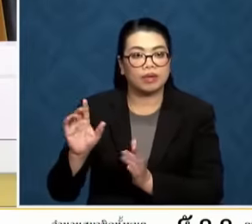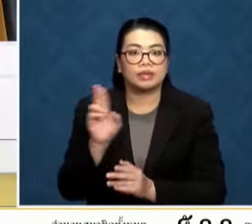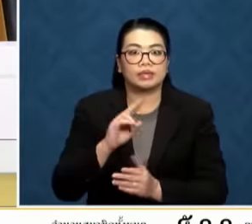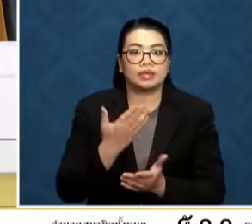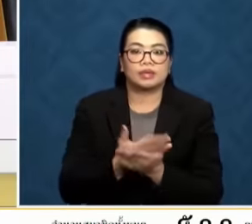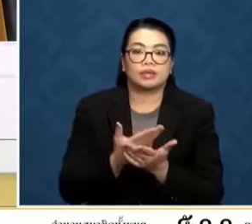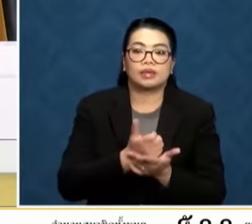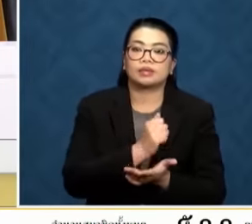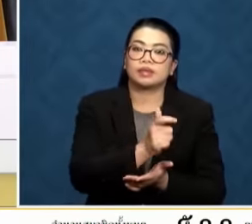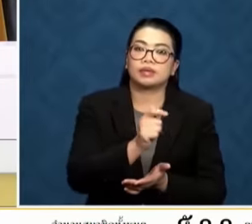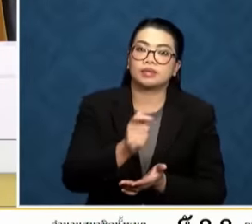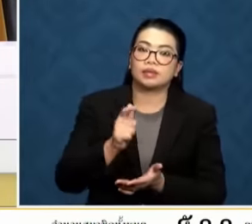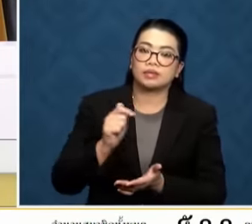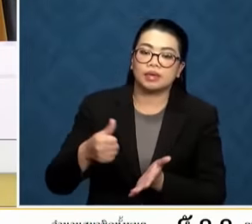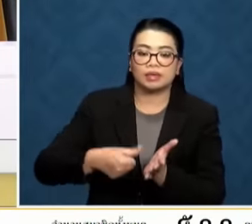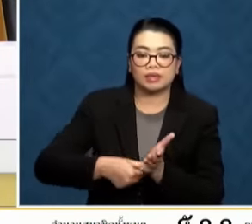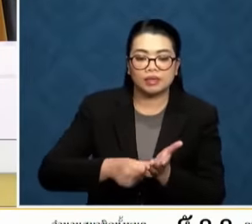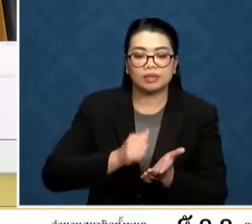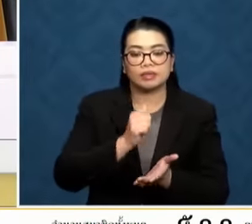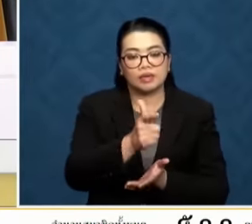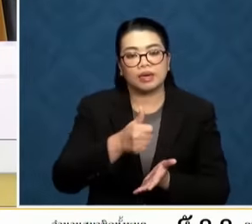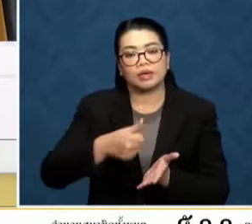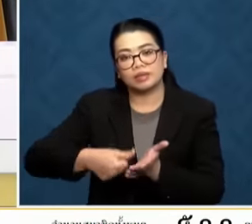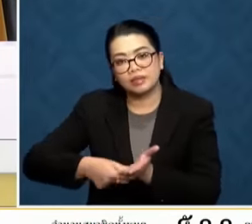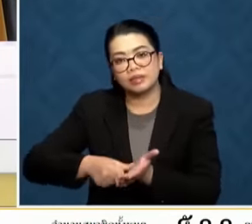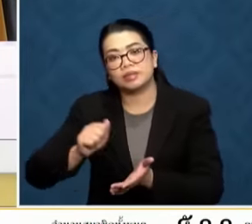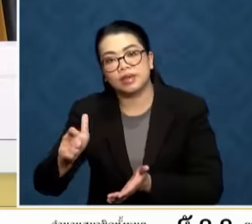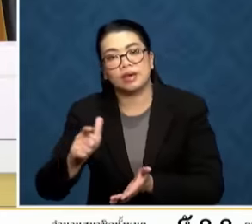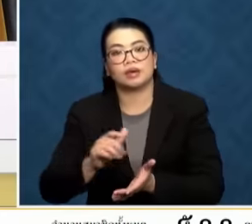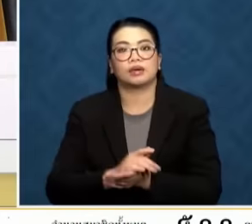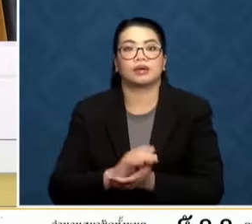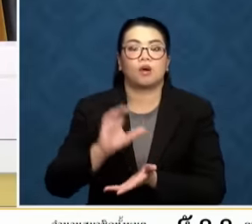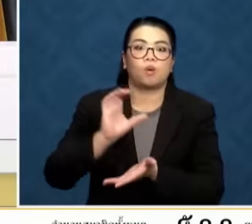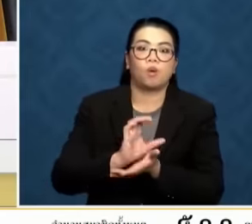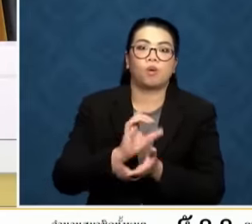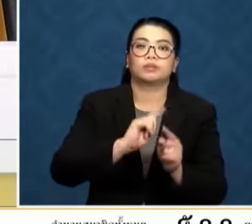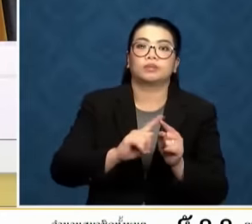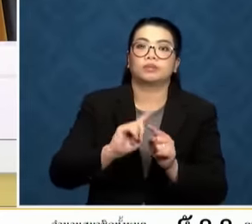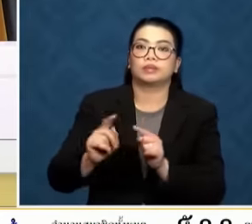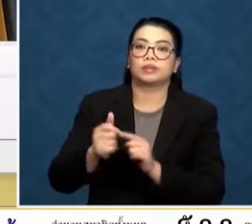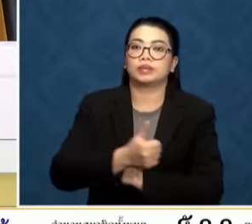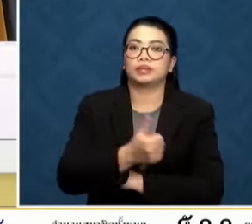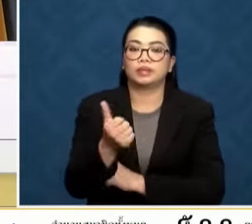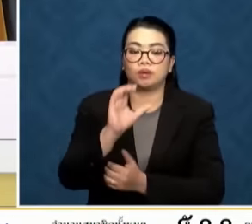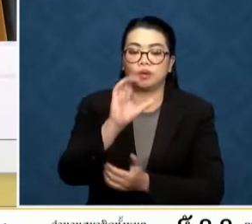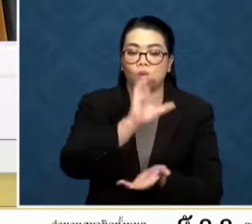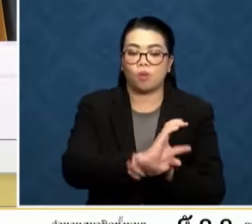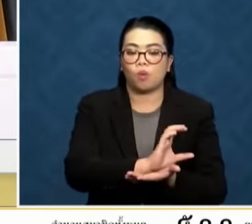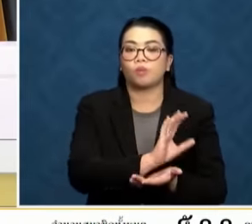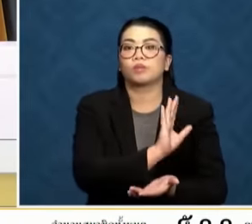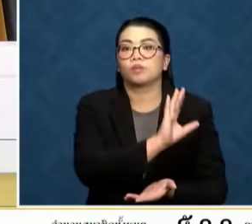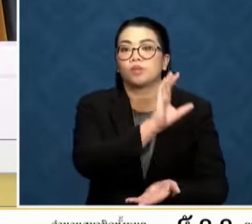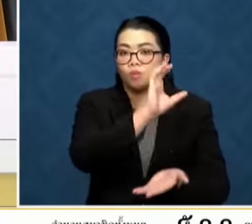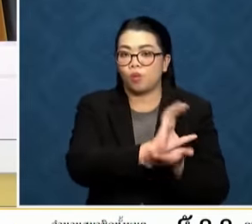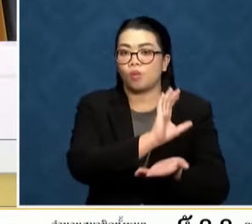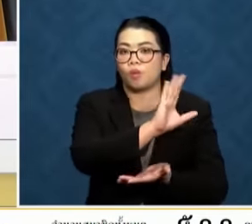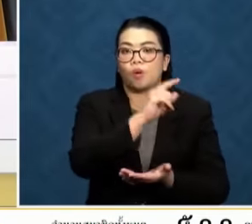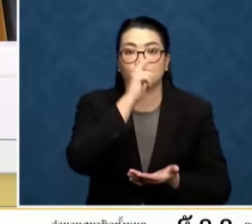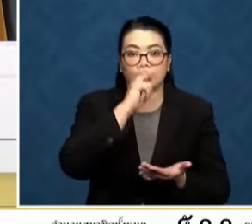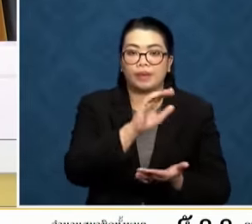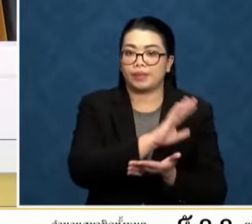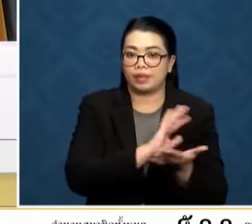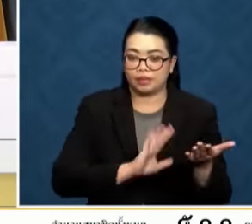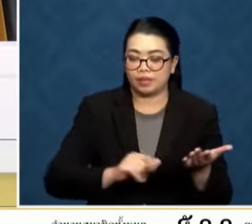จ่ายมีการจ่ายหนี้โดยแหล่งงบอื่นๆที่ไม่ใช่แหล่งงบประมาณเพราะนั่นไม่ใช่ภาระของงบ